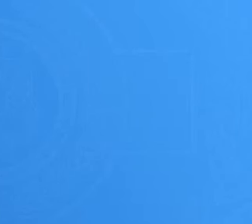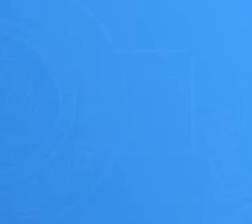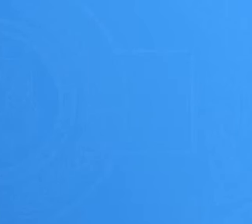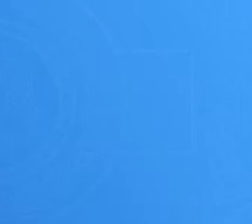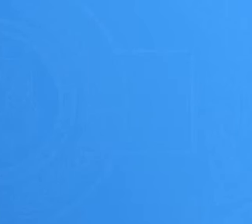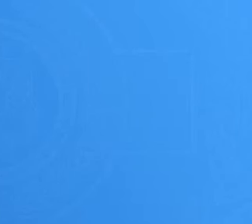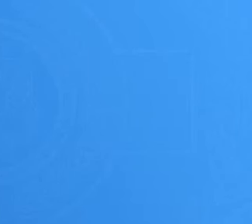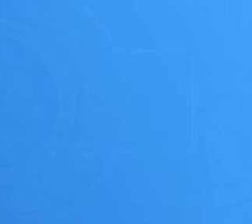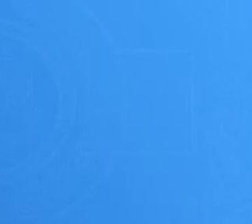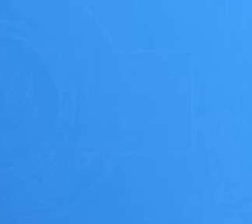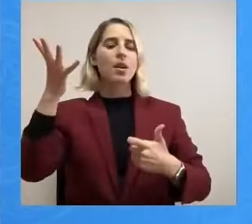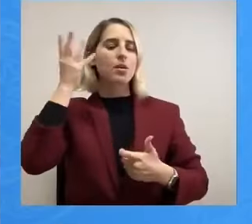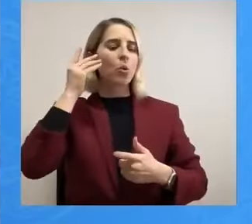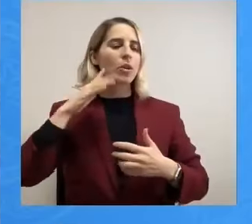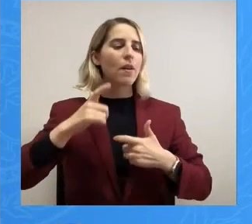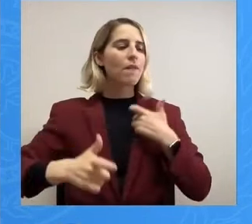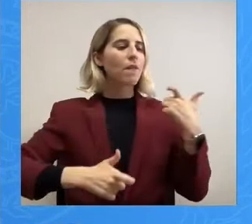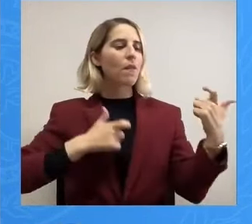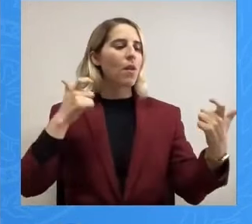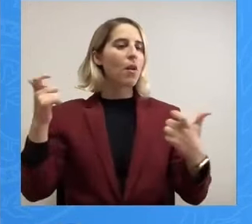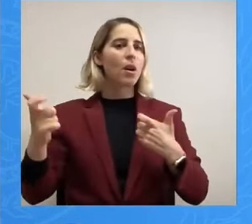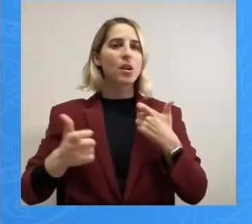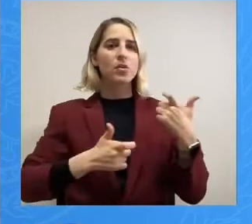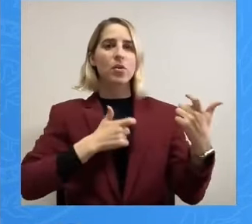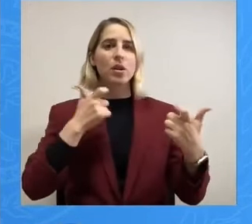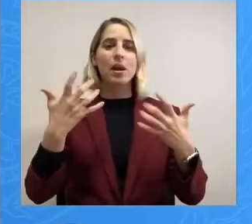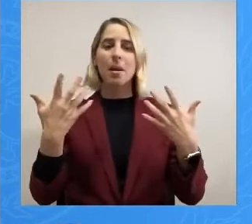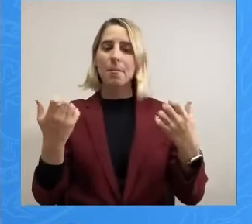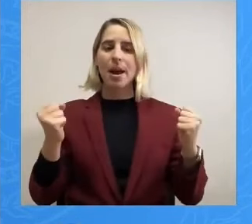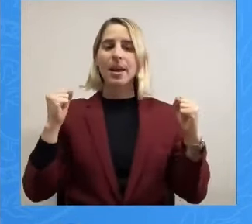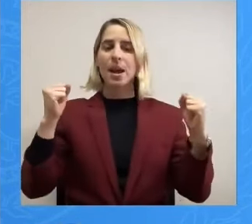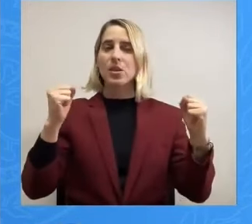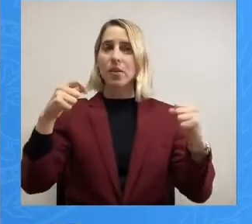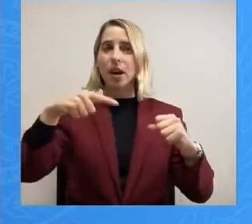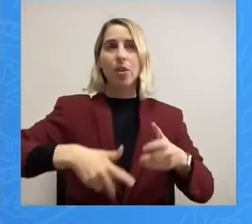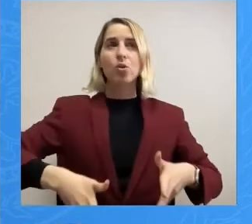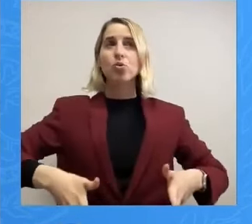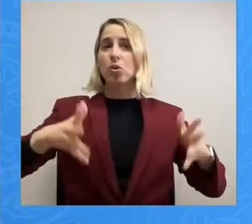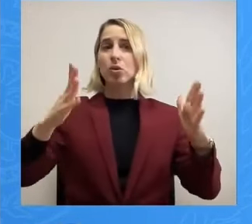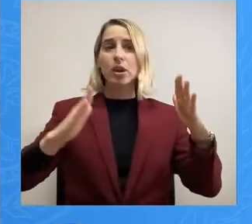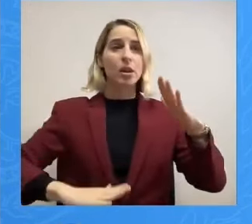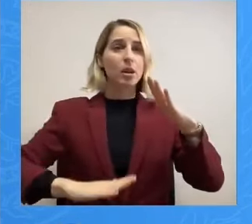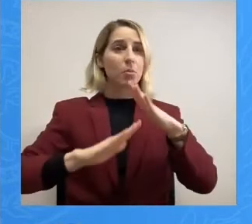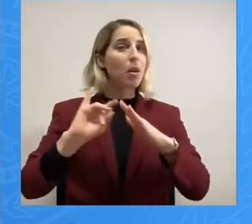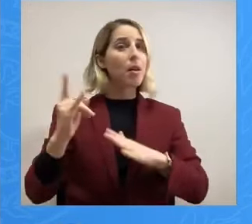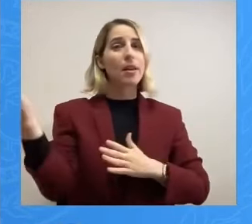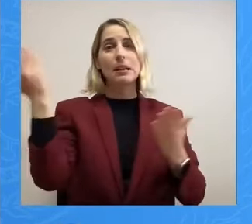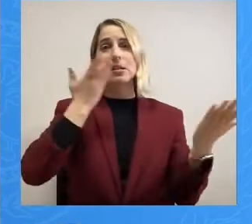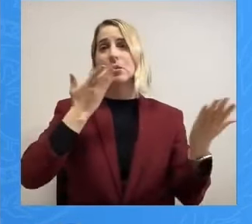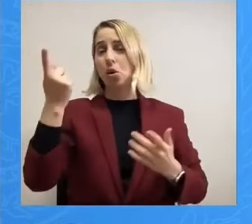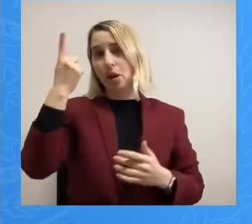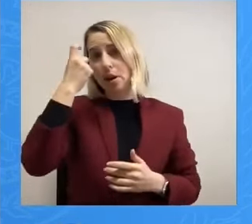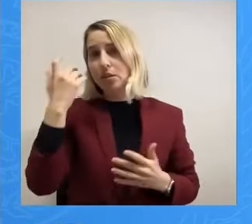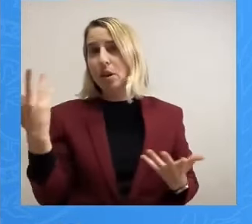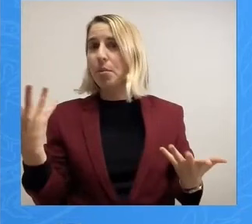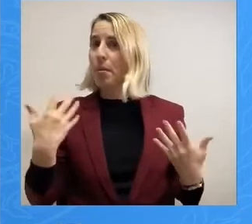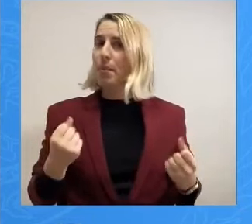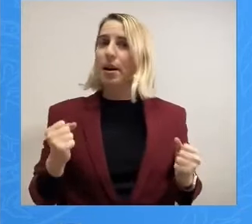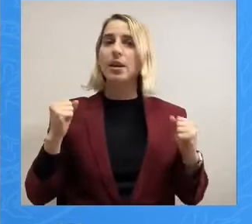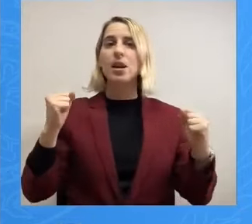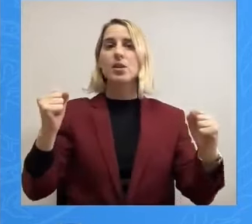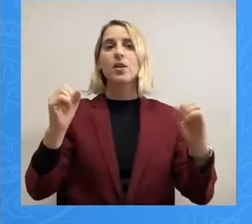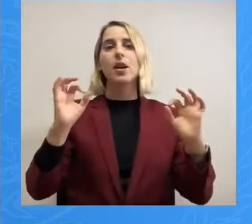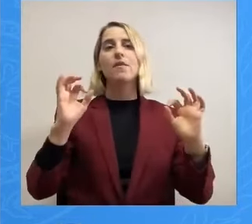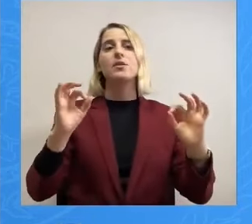για αυτό που γίνεται! Υπάρχει ασφάλεια στο κτίριο, κύριε Πρόεδρε, ή θα φάμε και ξύλο, να ξέρουμε! Υπάρχει ασφάλεια στο κτίριο, ασφαλώς